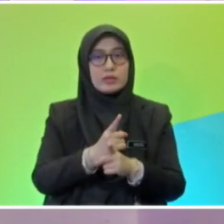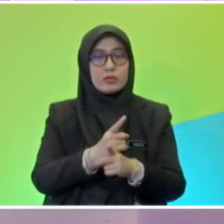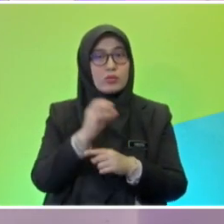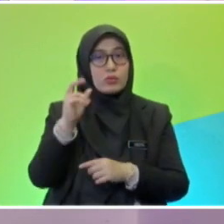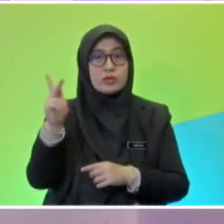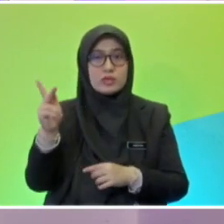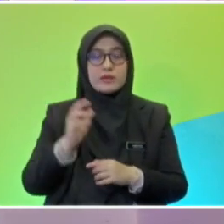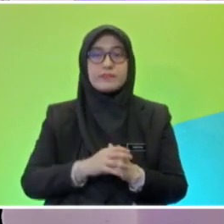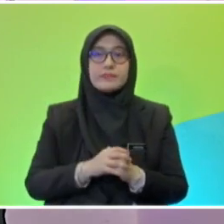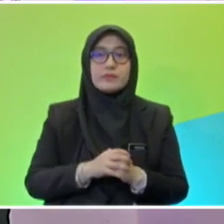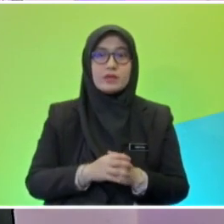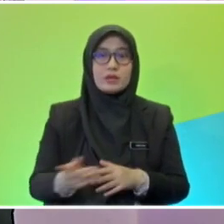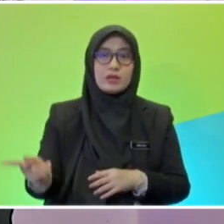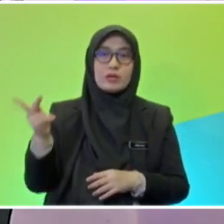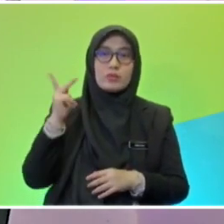Oke